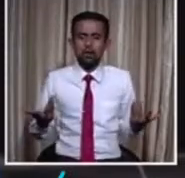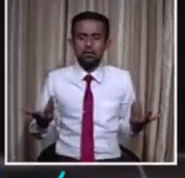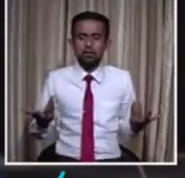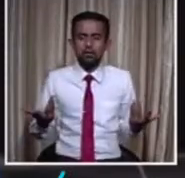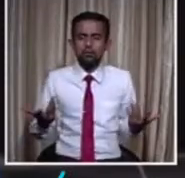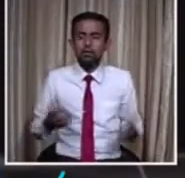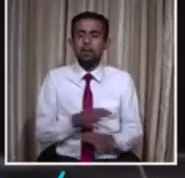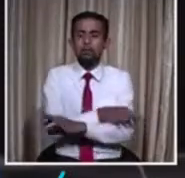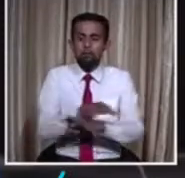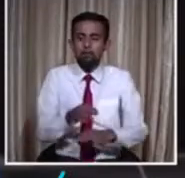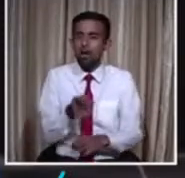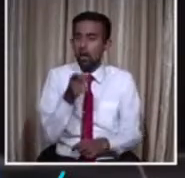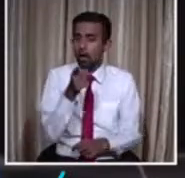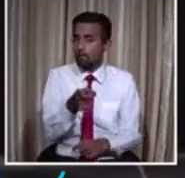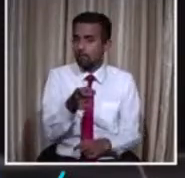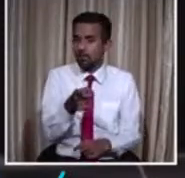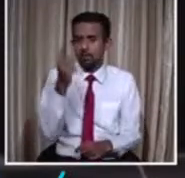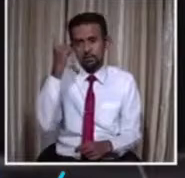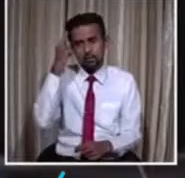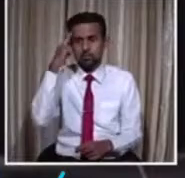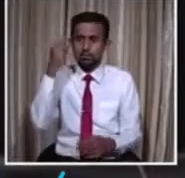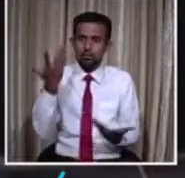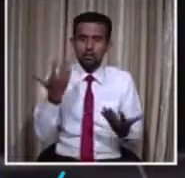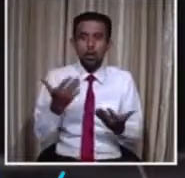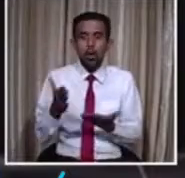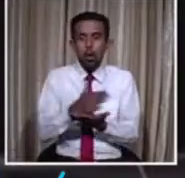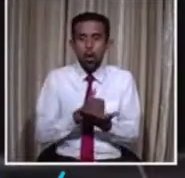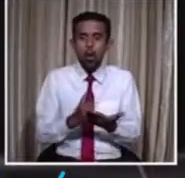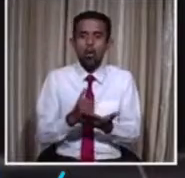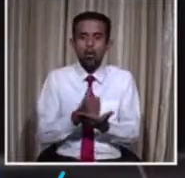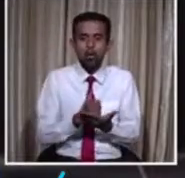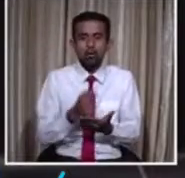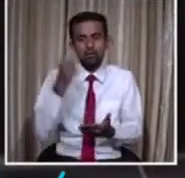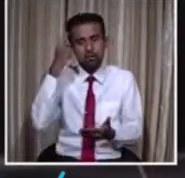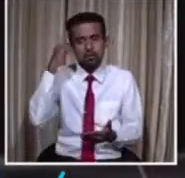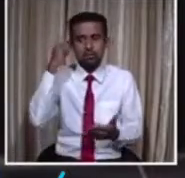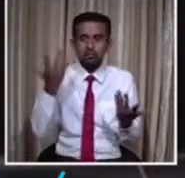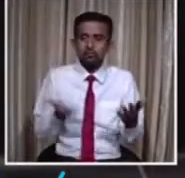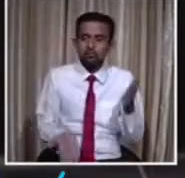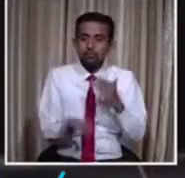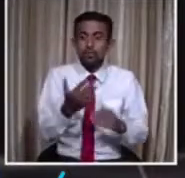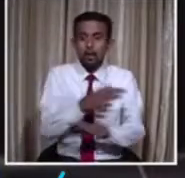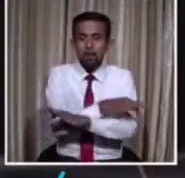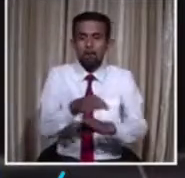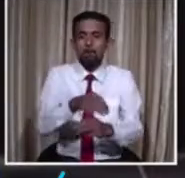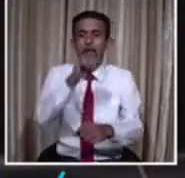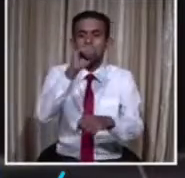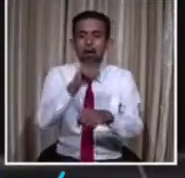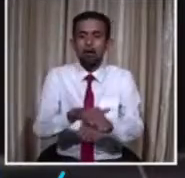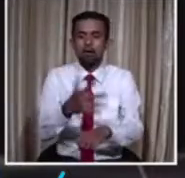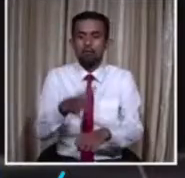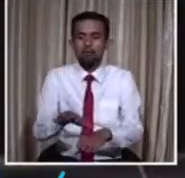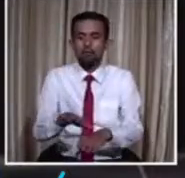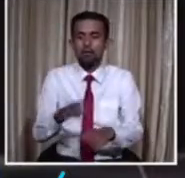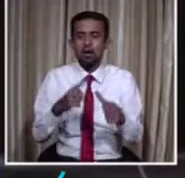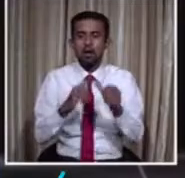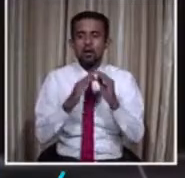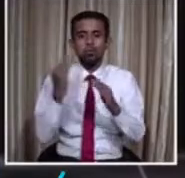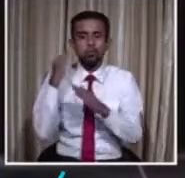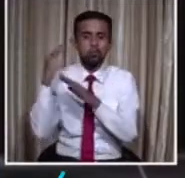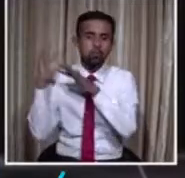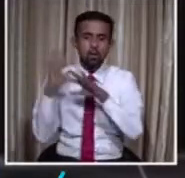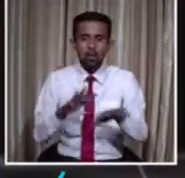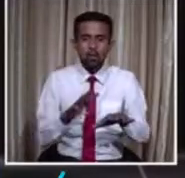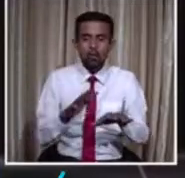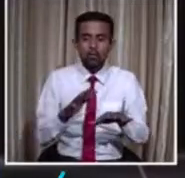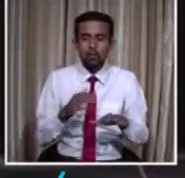plan ekak tiyena dana ho nodana hamuwama dan ekineka dana ho nodana yanne plan ekata arliya gaha mandirata serenga genapu gom wedeta